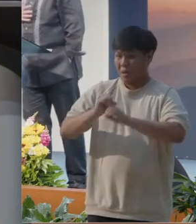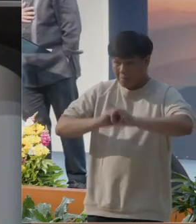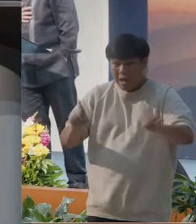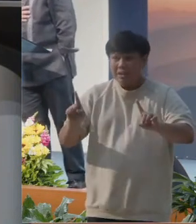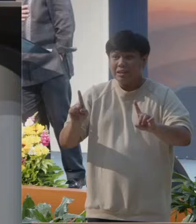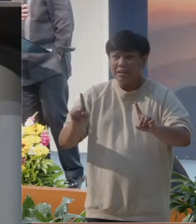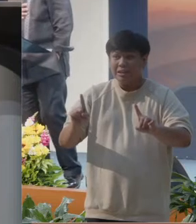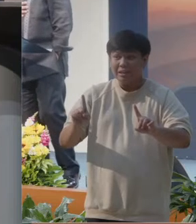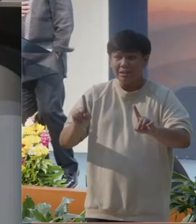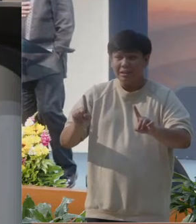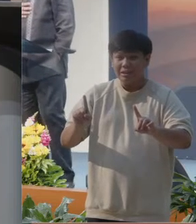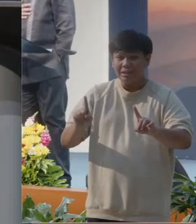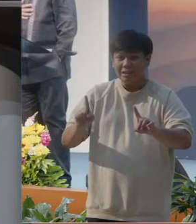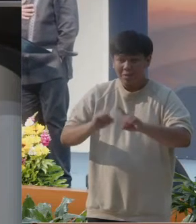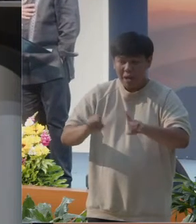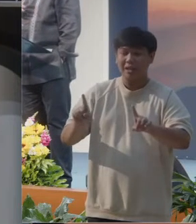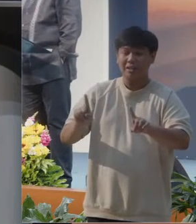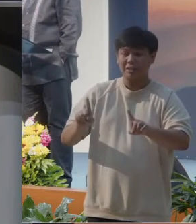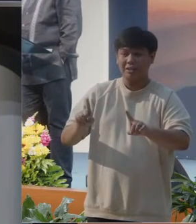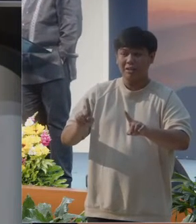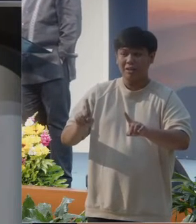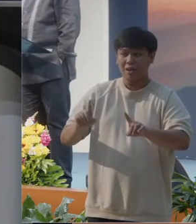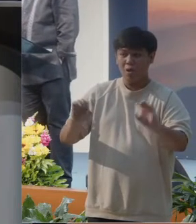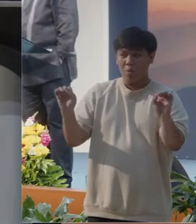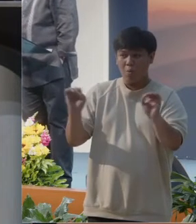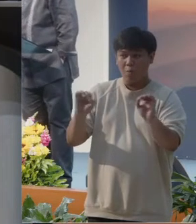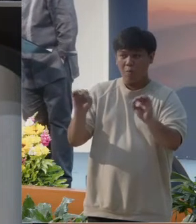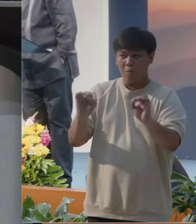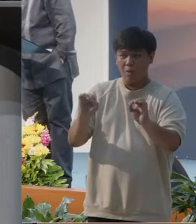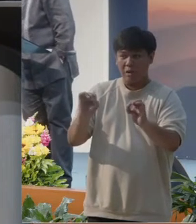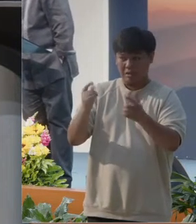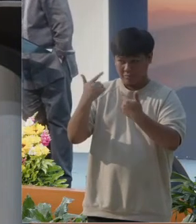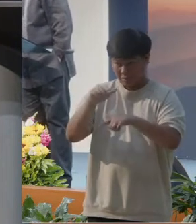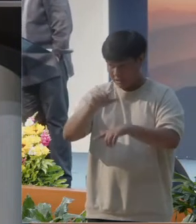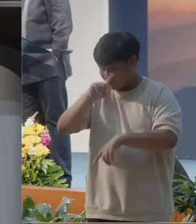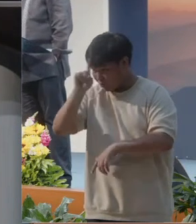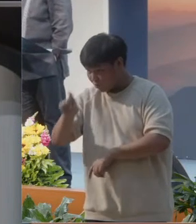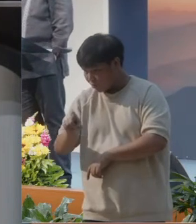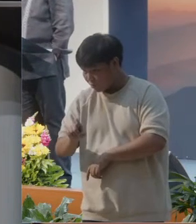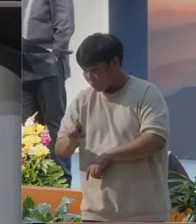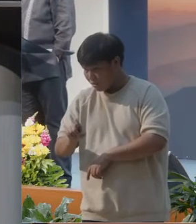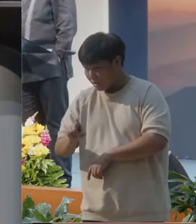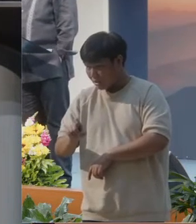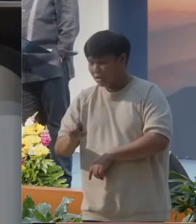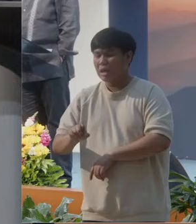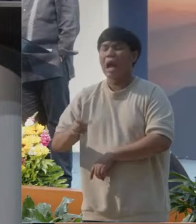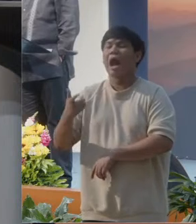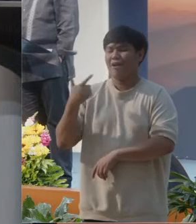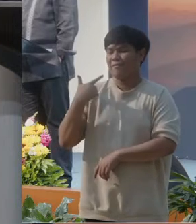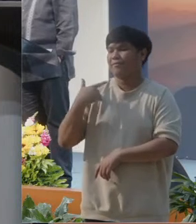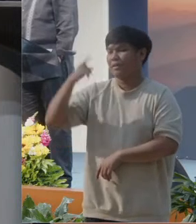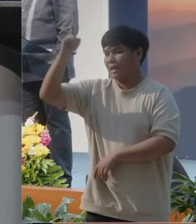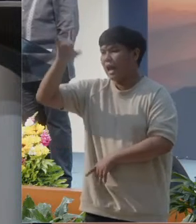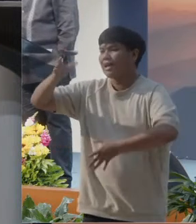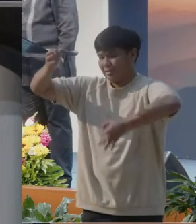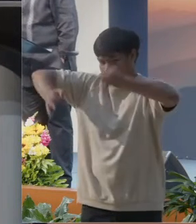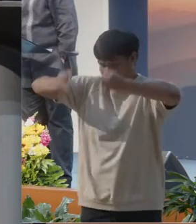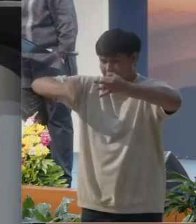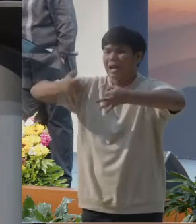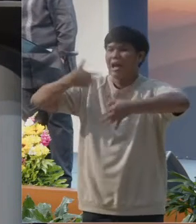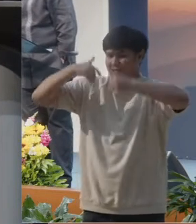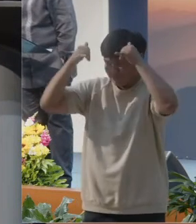Gayunpaman, ang pagpapatawad ng Panginoon, huwag po nating kalimutan ang katarungan ng Diyos.